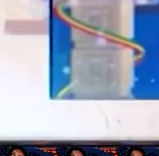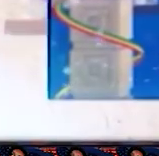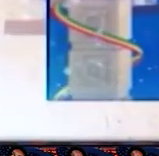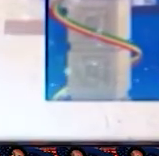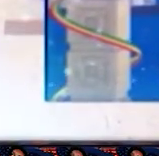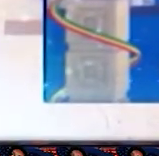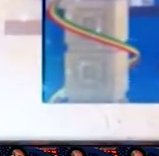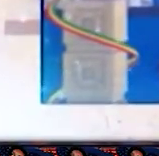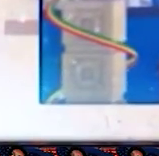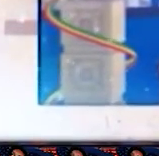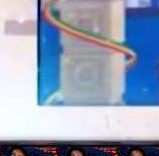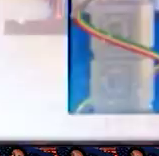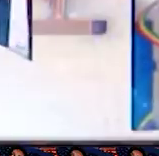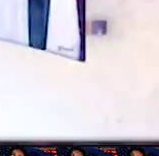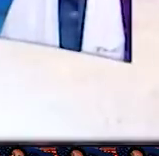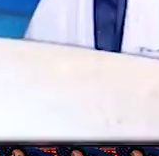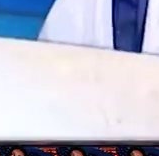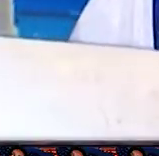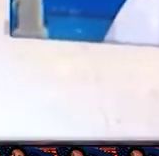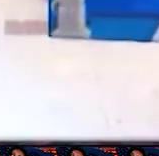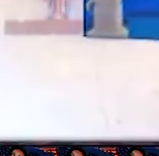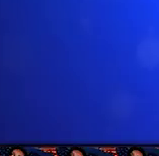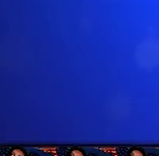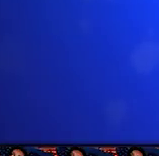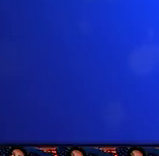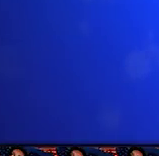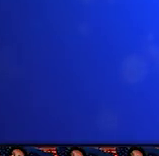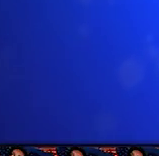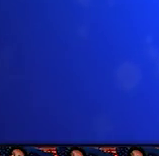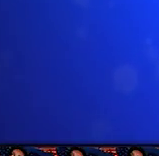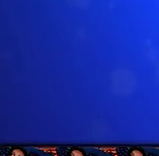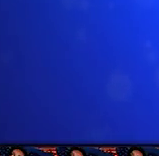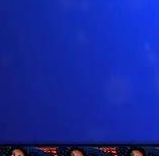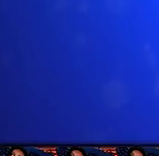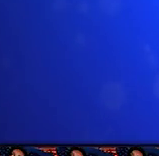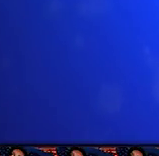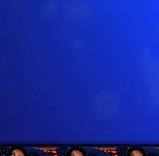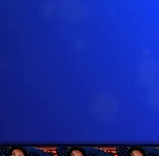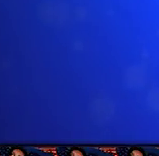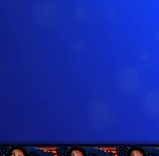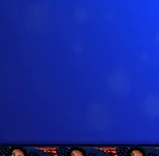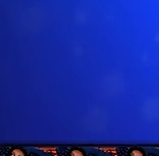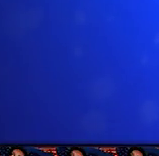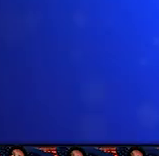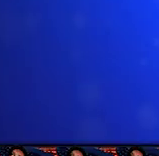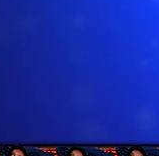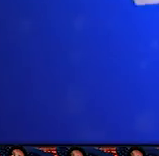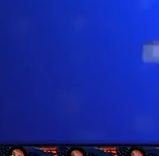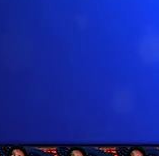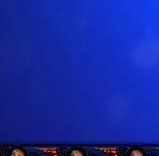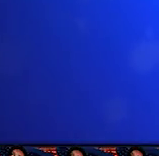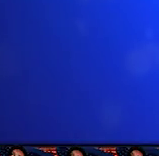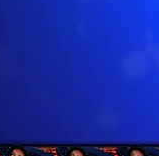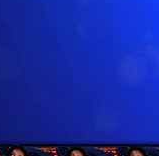በድነት ዙሪያ ያለው ድርሻ ነው። እንዲሁም ዘወትር ቅዳሜ ከቀኑ 11 ሰዓት እስከ 2 ሰዓት ተኩል፣